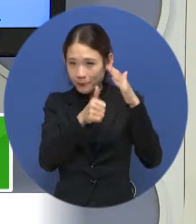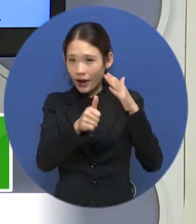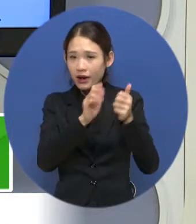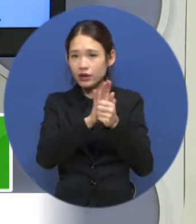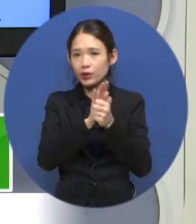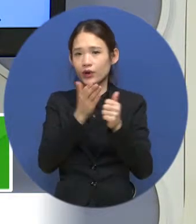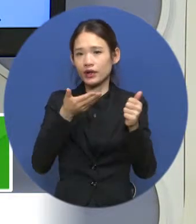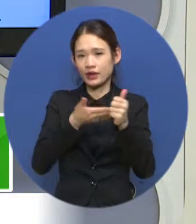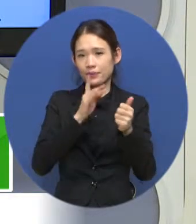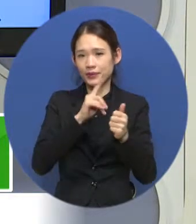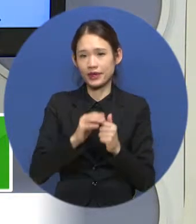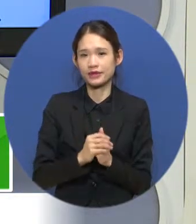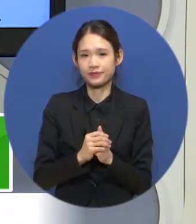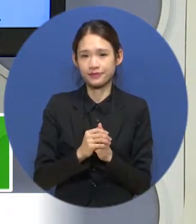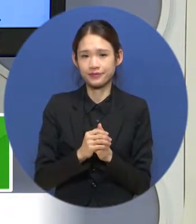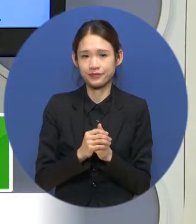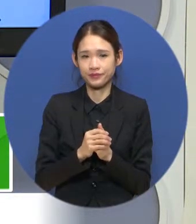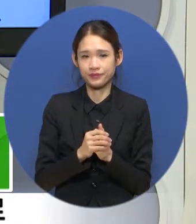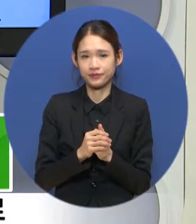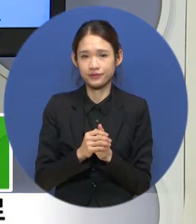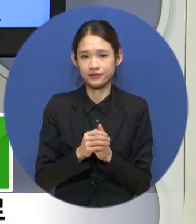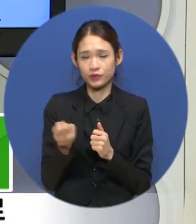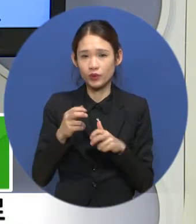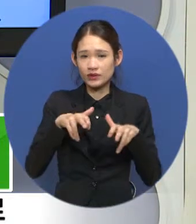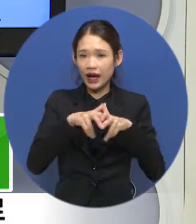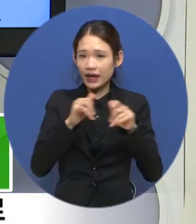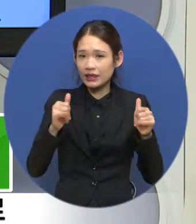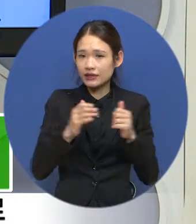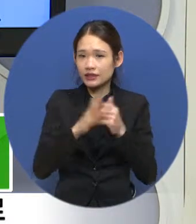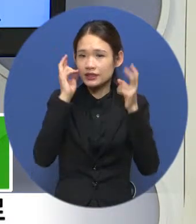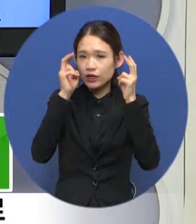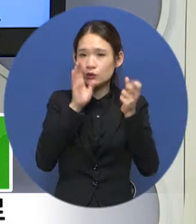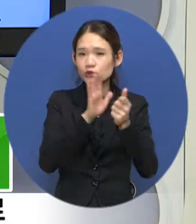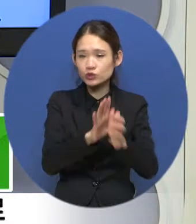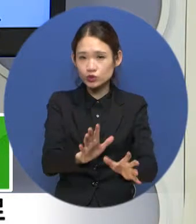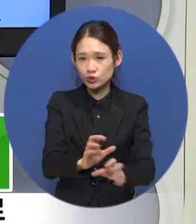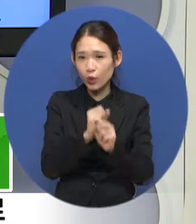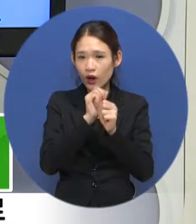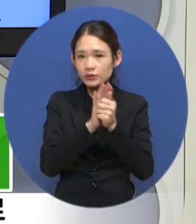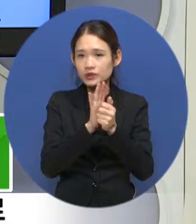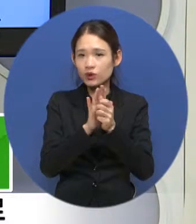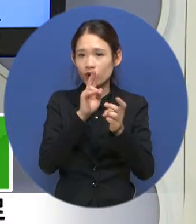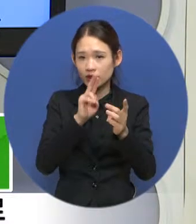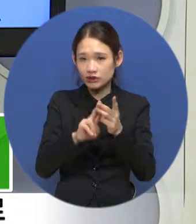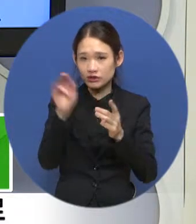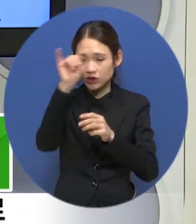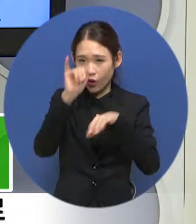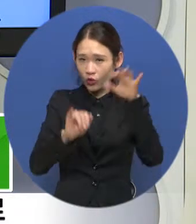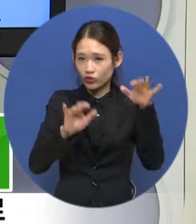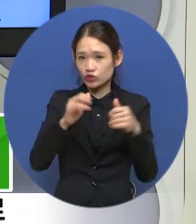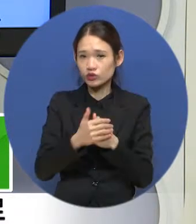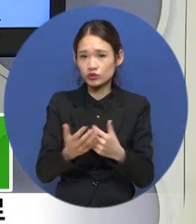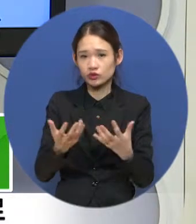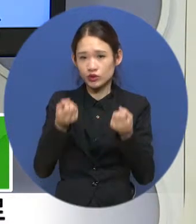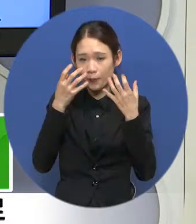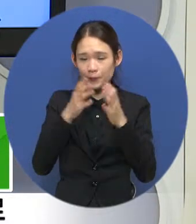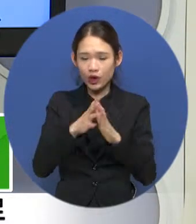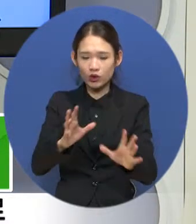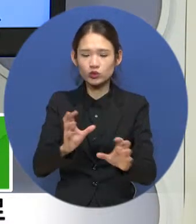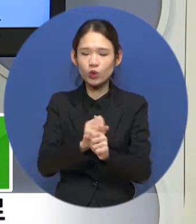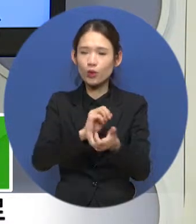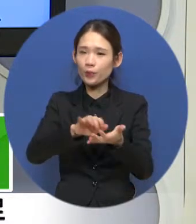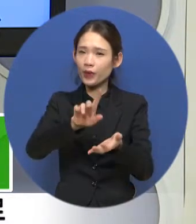있다 고 말했습니다 또 장애인기업 종합센터 지원으로 접한 전국 장애인 창업 점포 백열